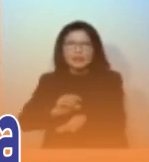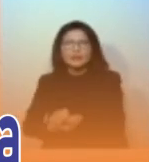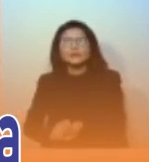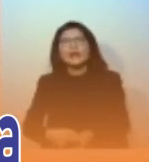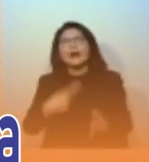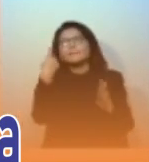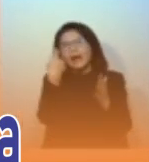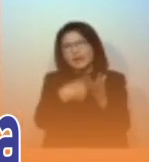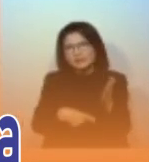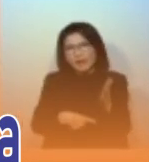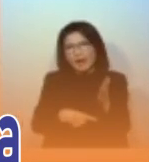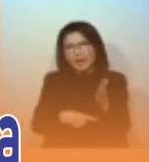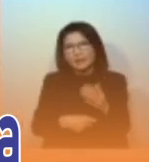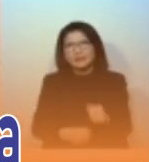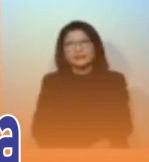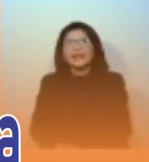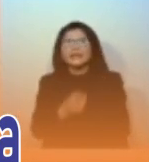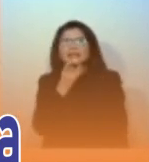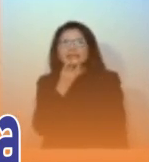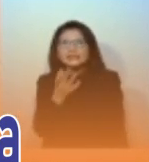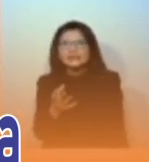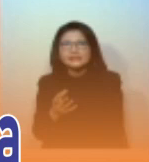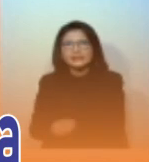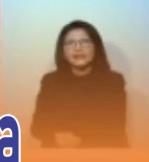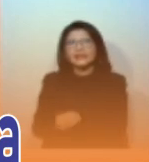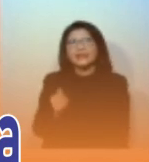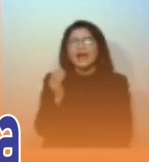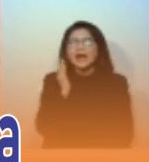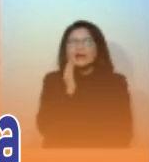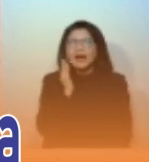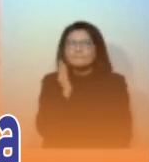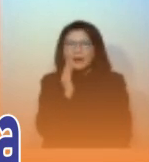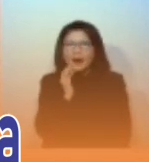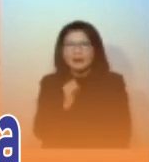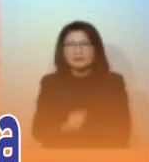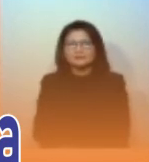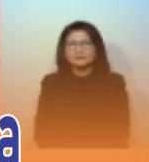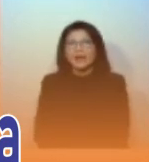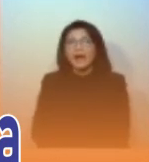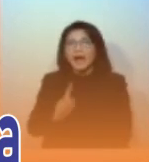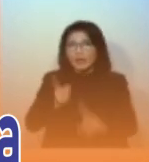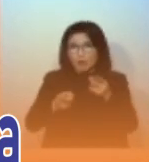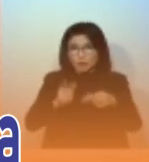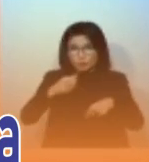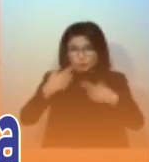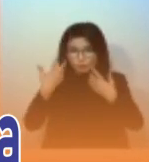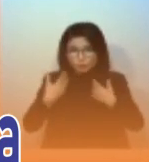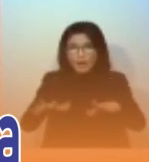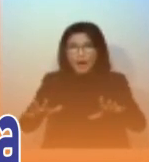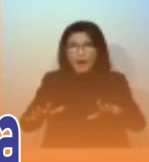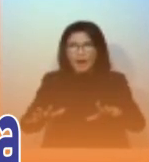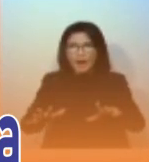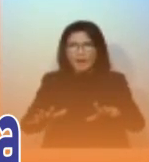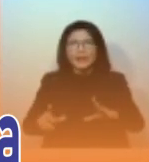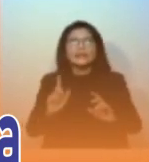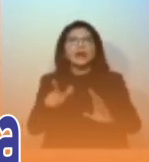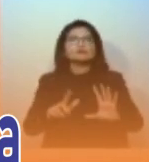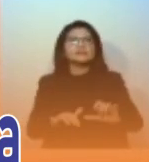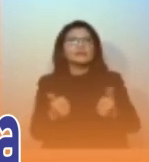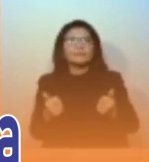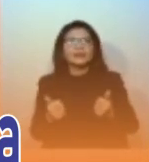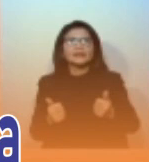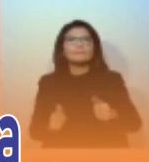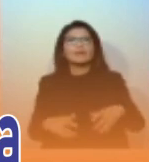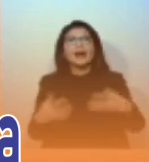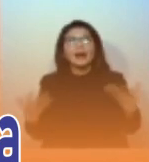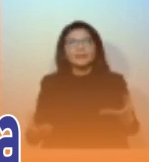umpama, kemudahan perizinan, ease of doing business umpama, maka ketika kemudian itu sudah berjalan, Pak, yang mesti disiapkan adalah